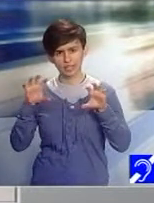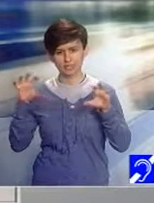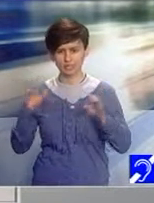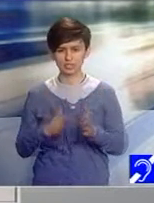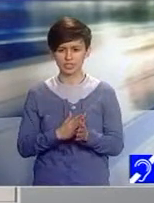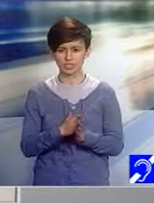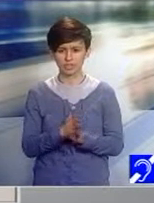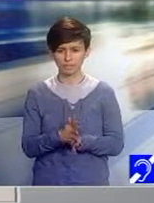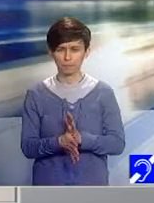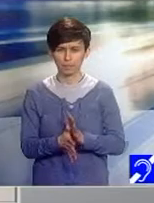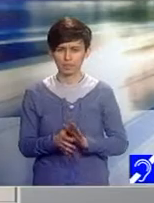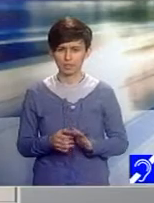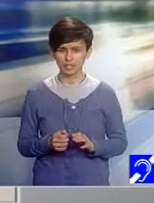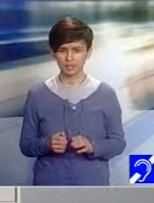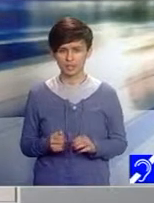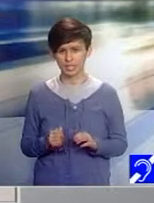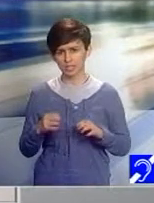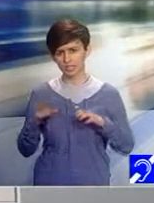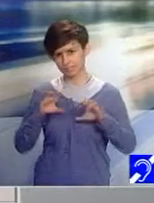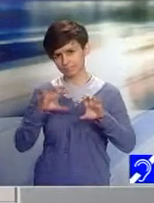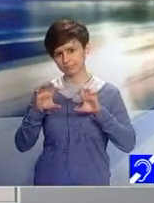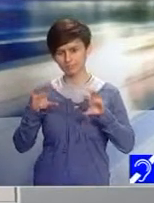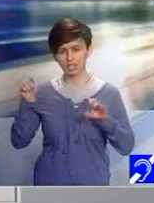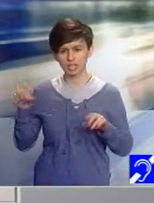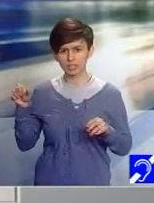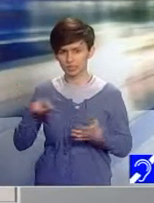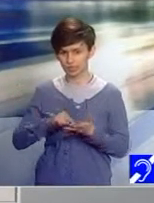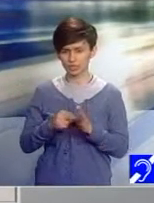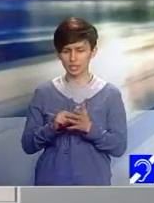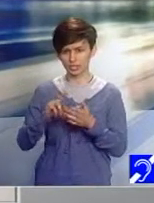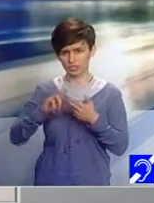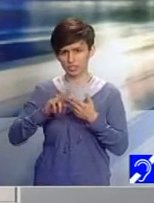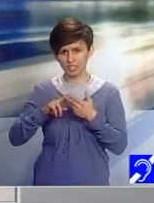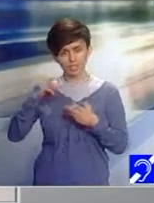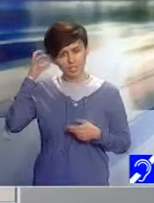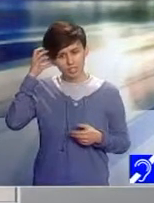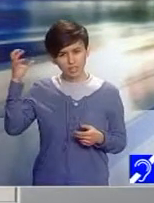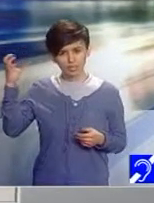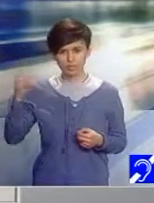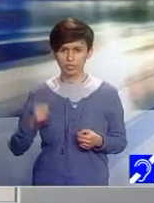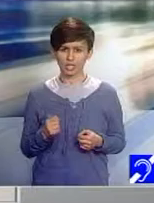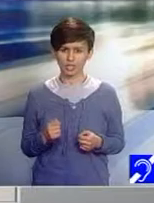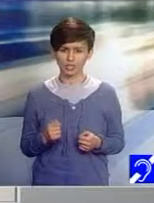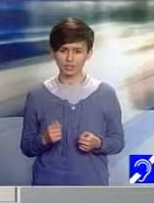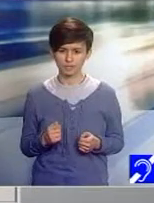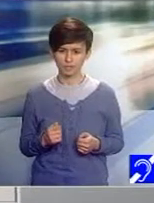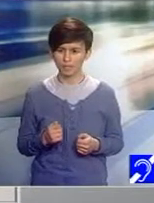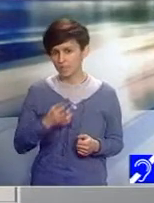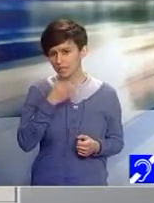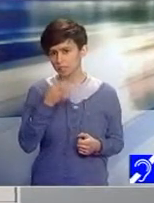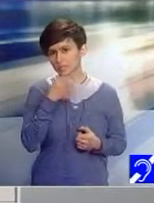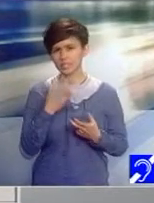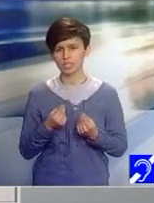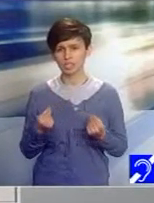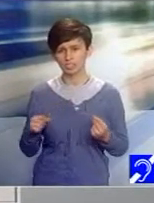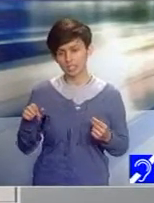implicați de asemenea artiști, pregătiți întâlniri culturale, dezvăluiți-ne puțin din